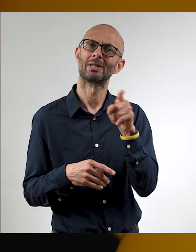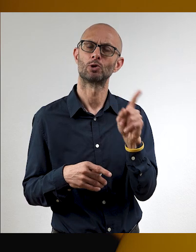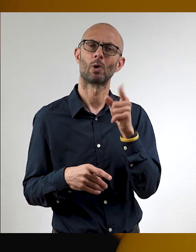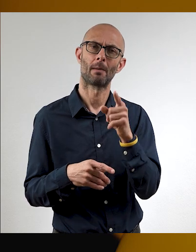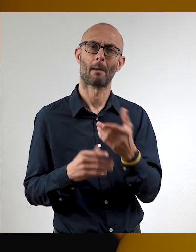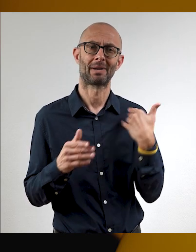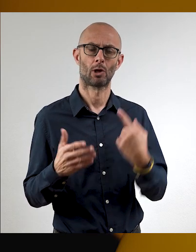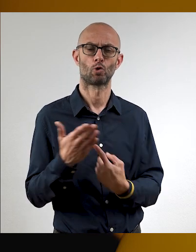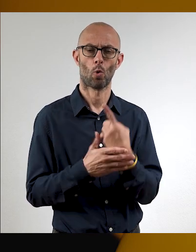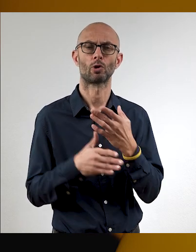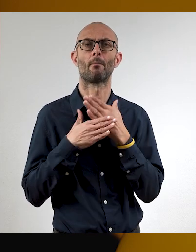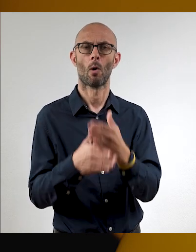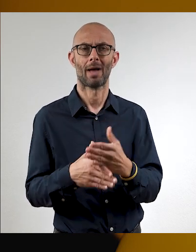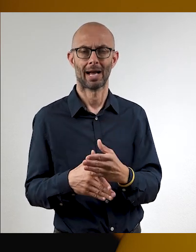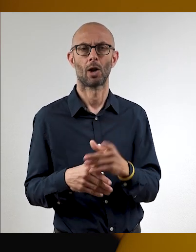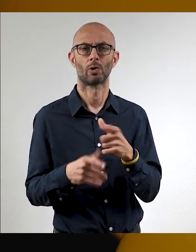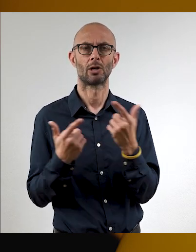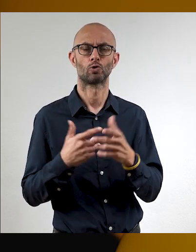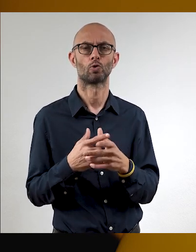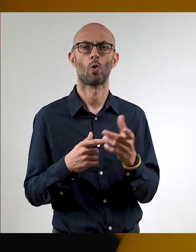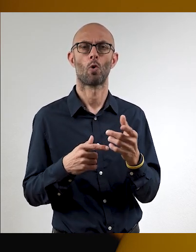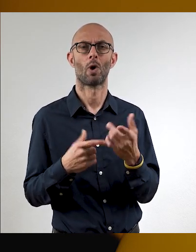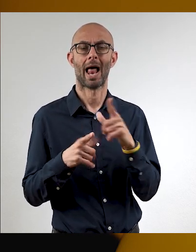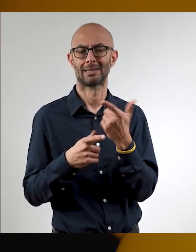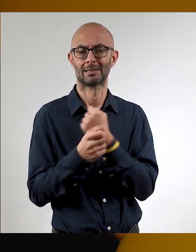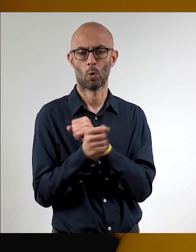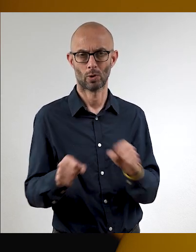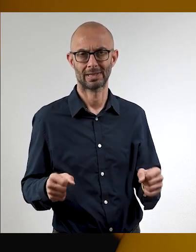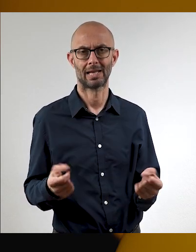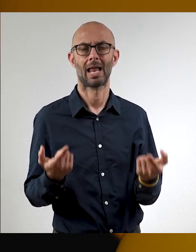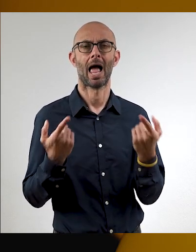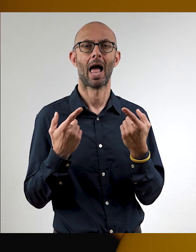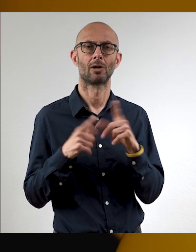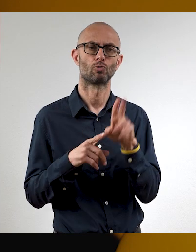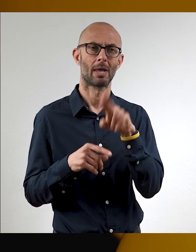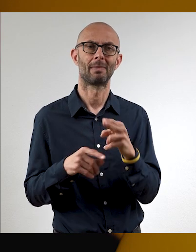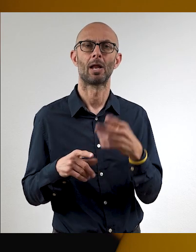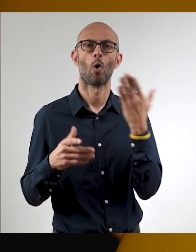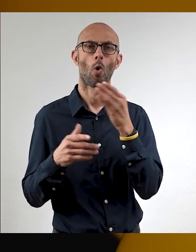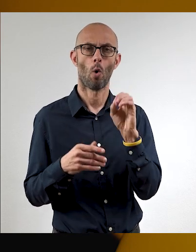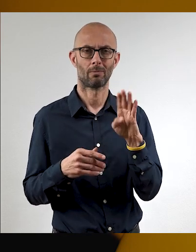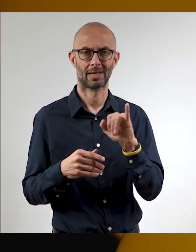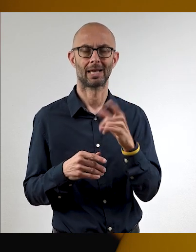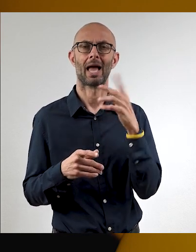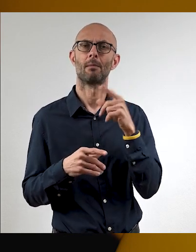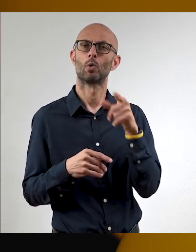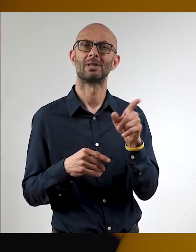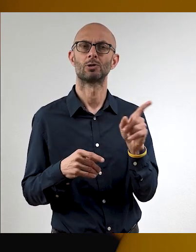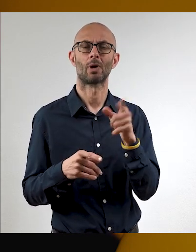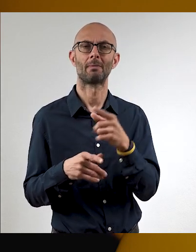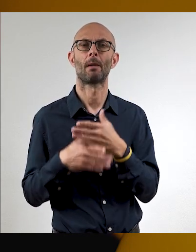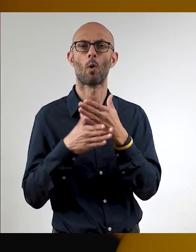kaj jim je pred dogodkom pomagalo, ne? Da so se bodi si sprostili, a so imeli kakšne hobije, kaj je bilo tisto, kaj